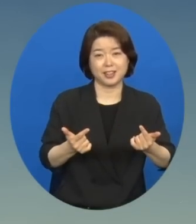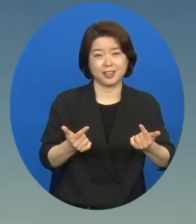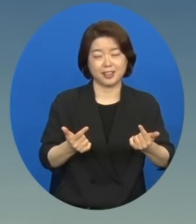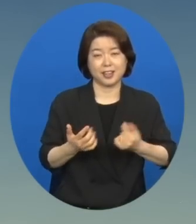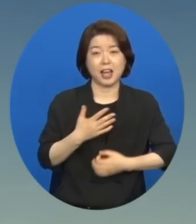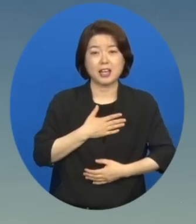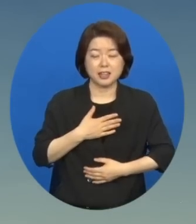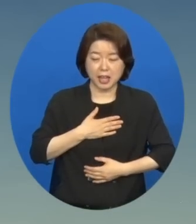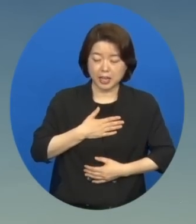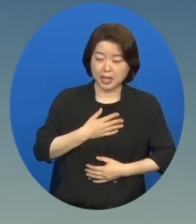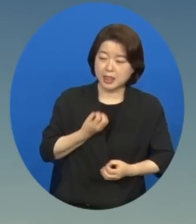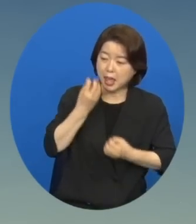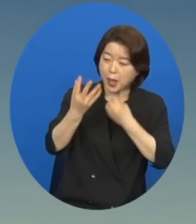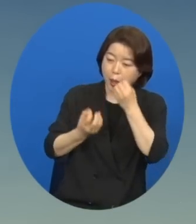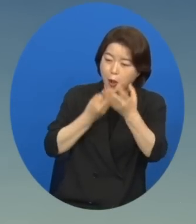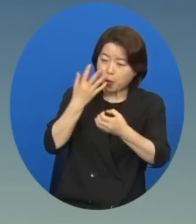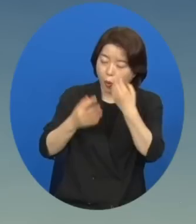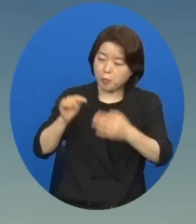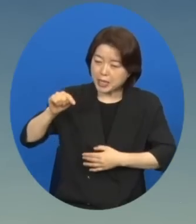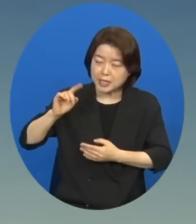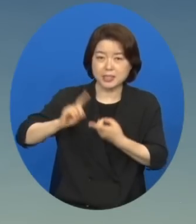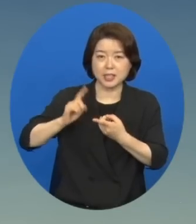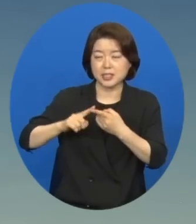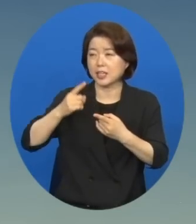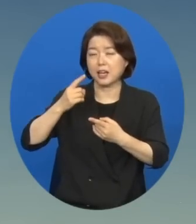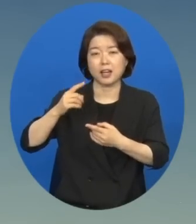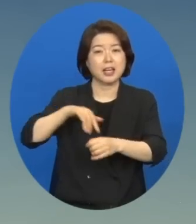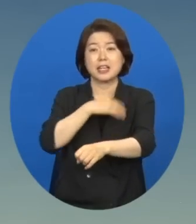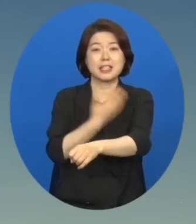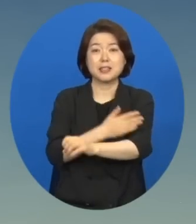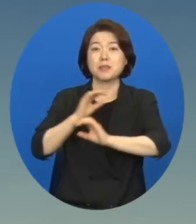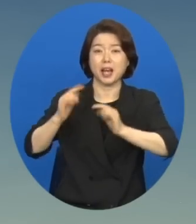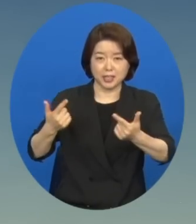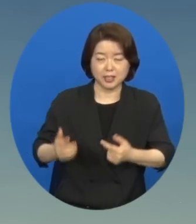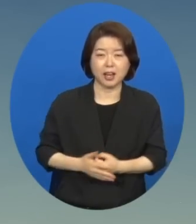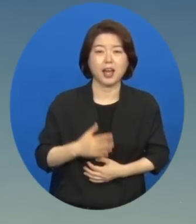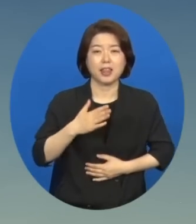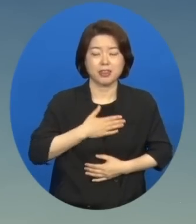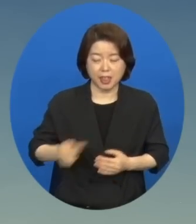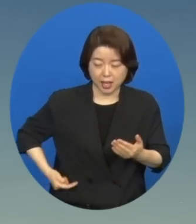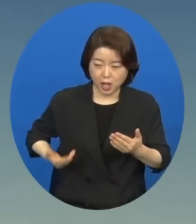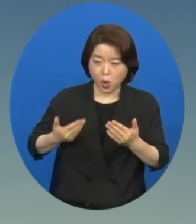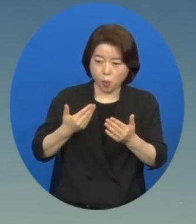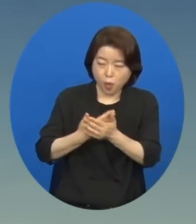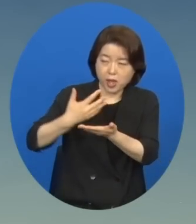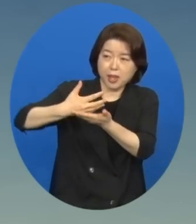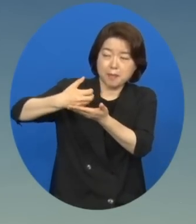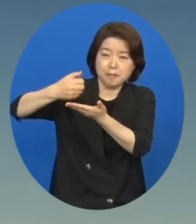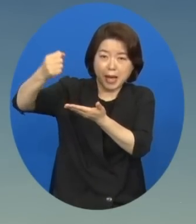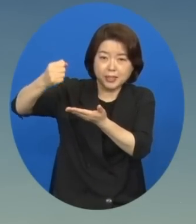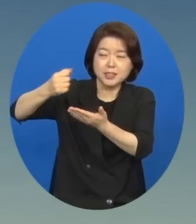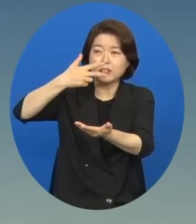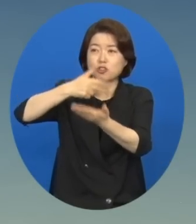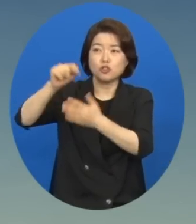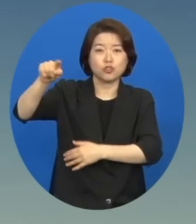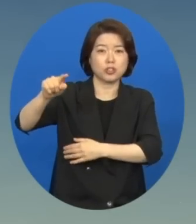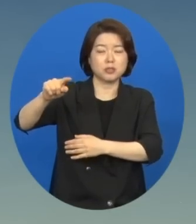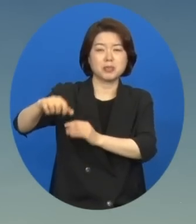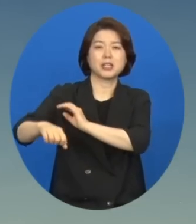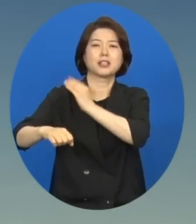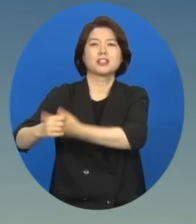내가 내 말을 고백하는 것 자체가 능력 있는 게 아니라 나의 회개를 받으시는 주님이 능력 있으신